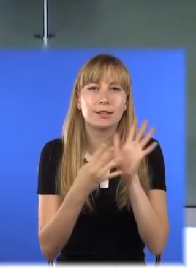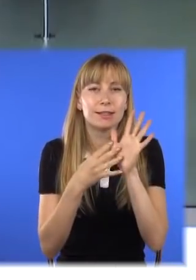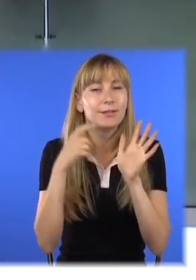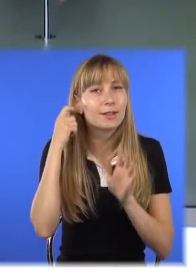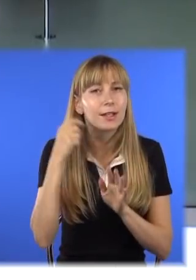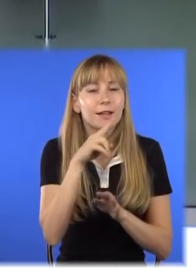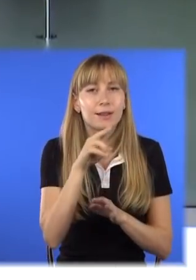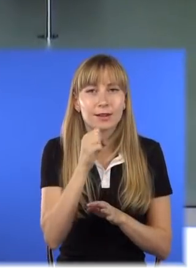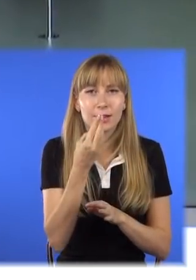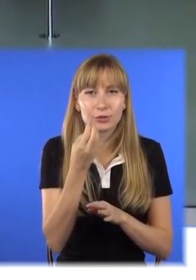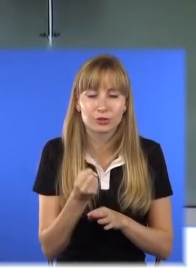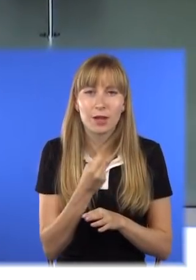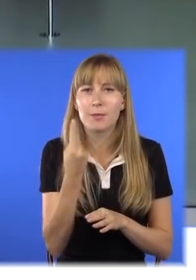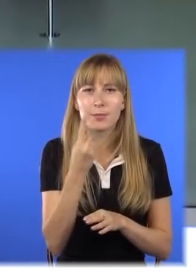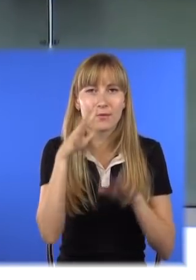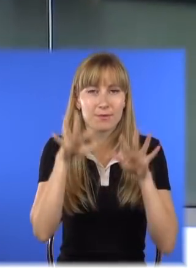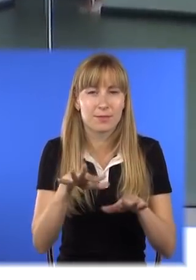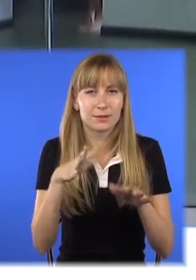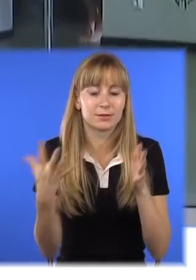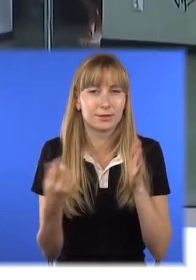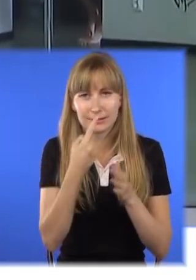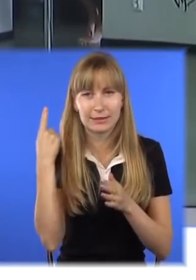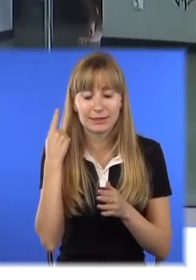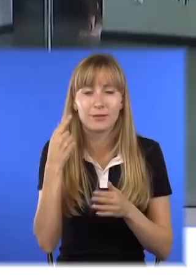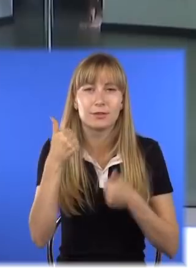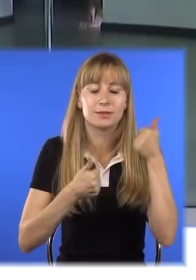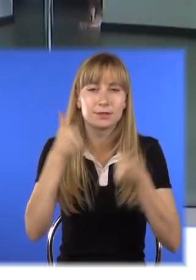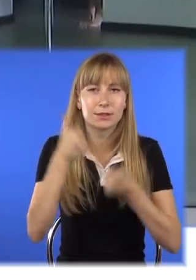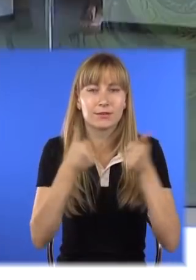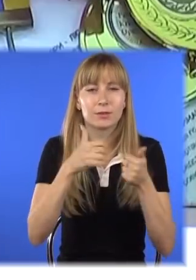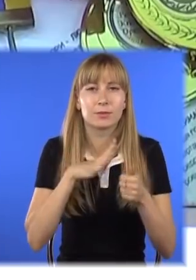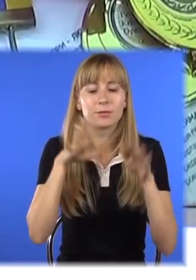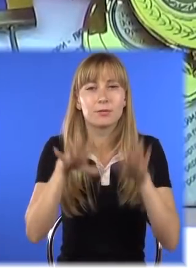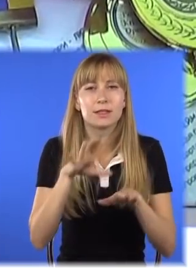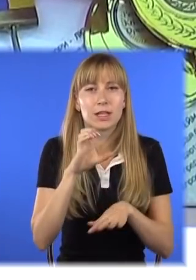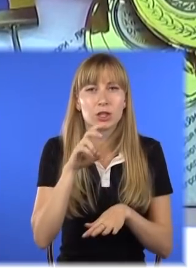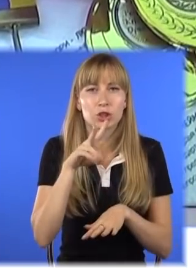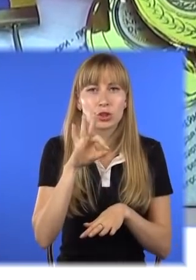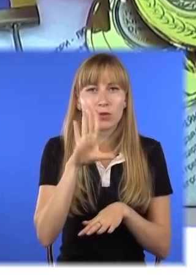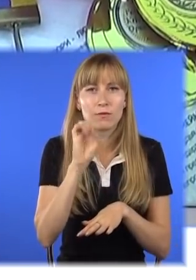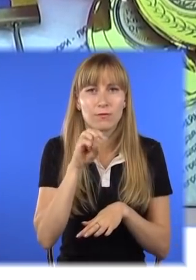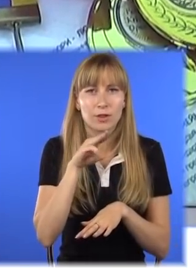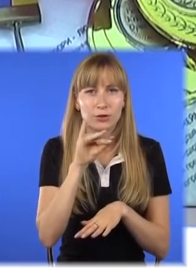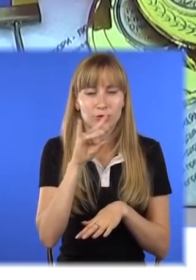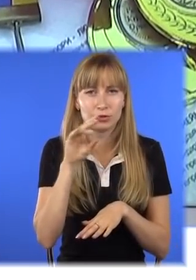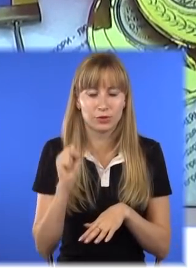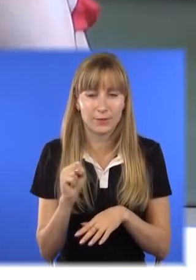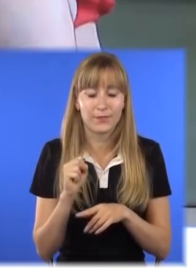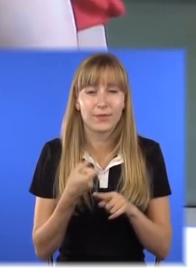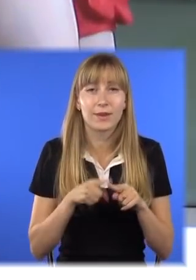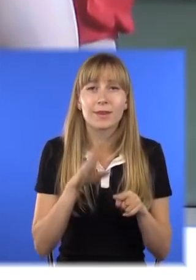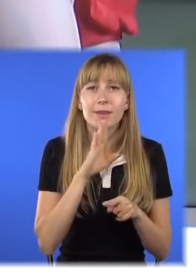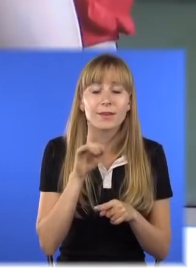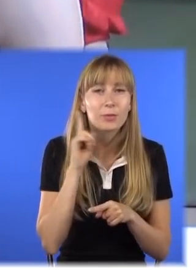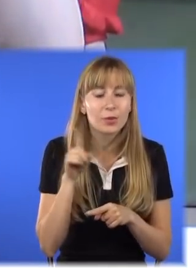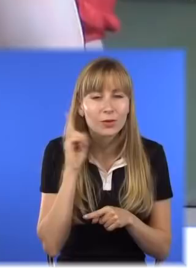на нещодавній європейській першості у Словаччині. Юна містянка обійшла іноземних суперниць і заслужено посіла переможне